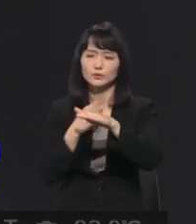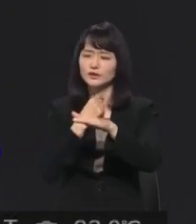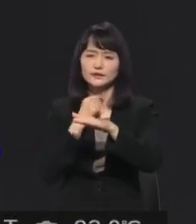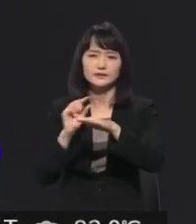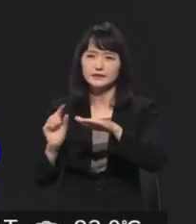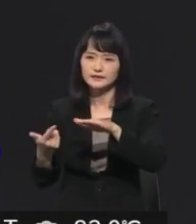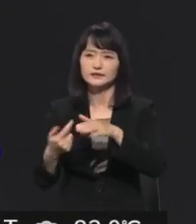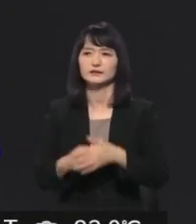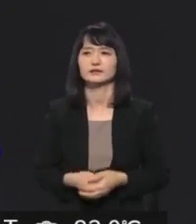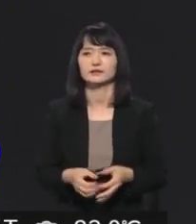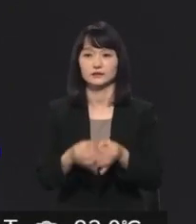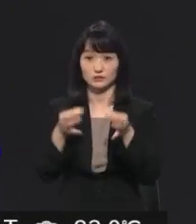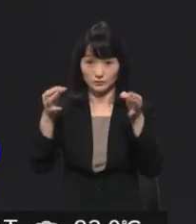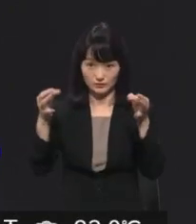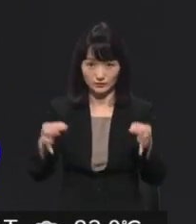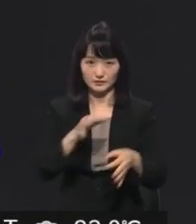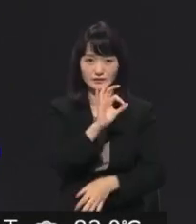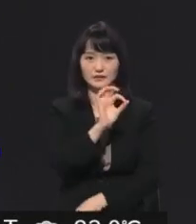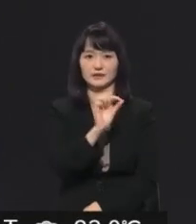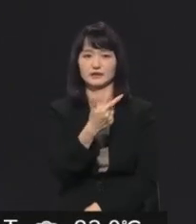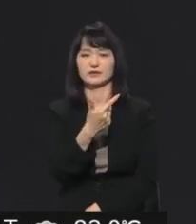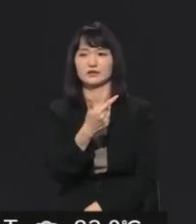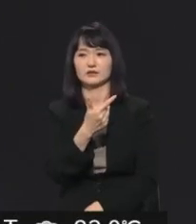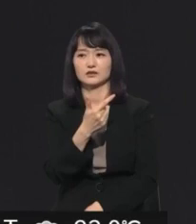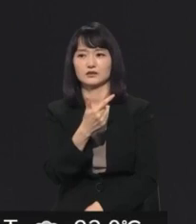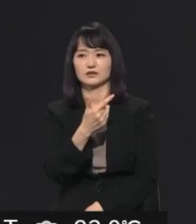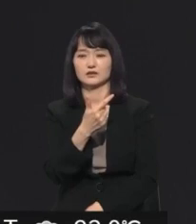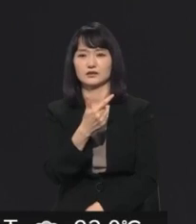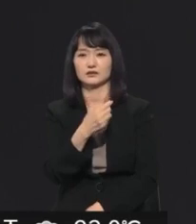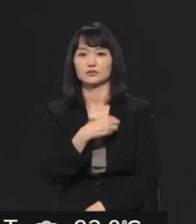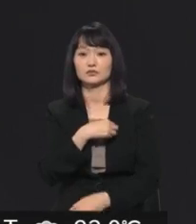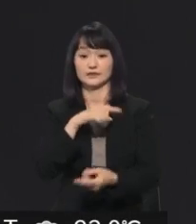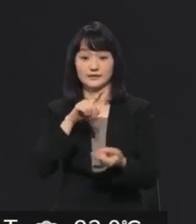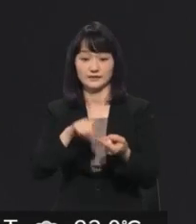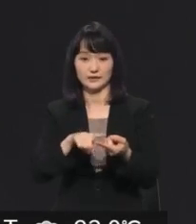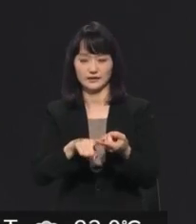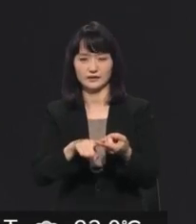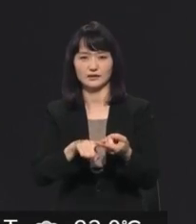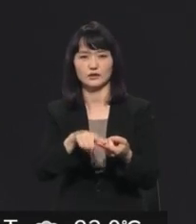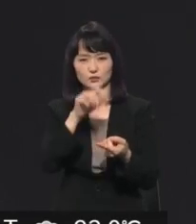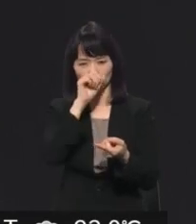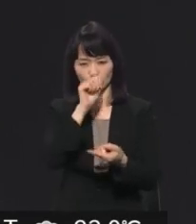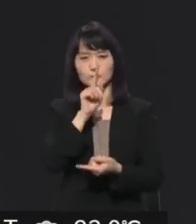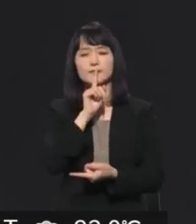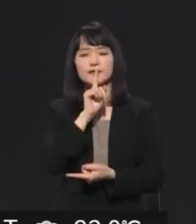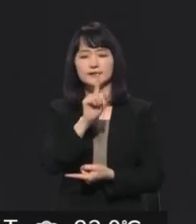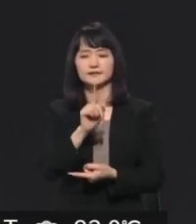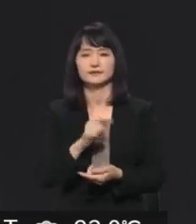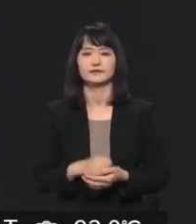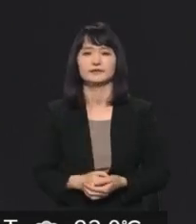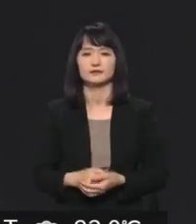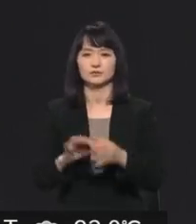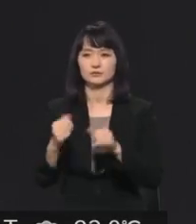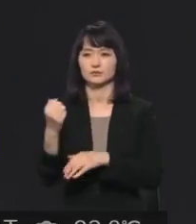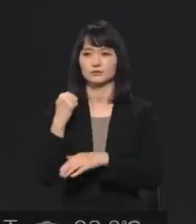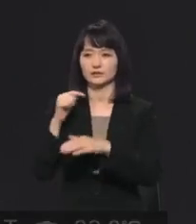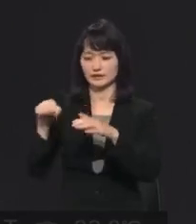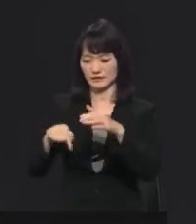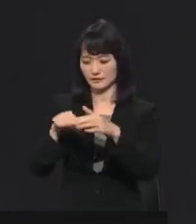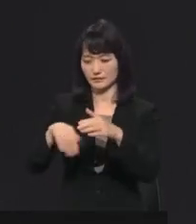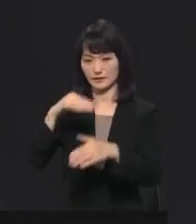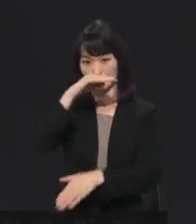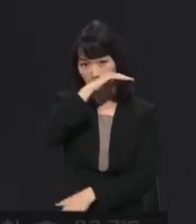오랫동안 만에 안철수 대표 답게 오른쪽 했다 그럼 그냥 2푼 접 쳐주고 싶습니다 그냥 당내에서 이렇게 올바른 건